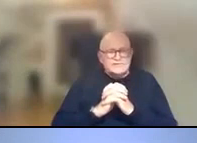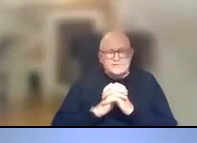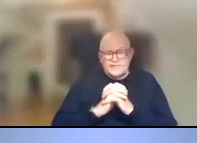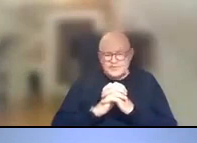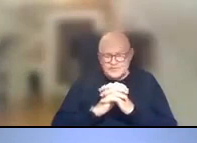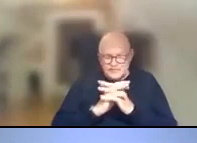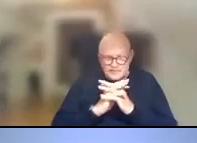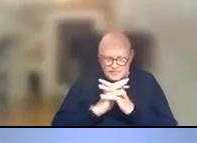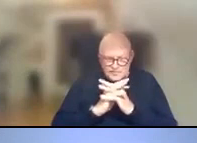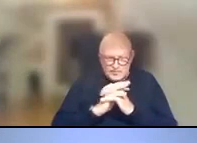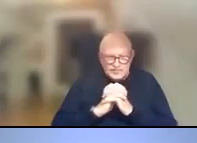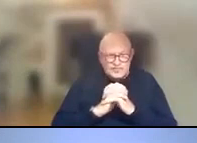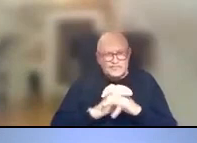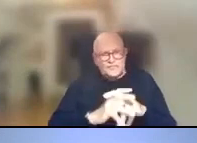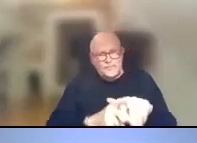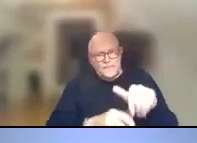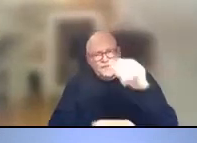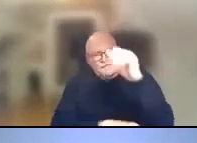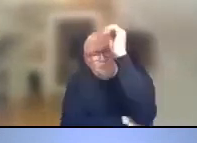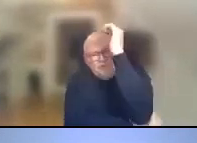als dass wir solche